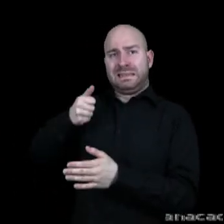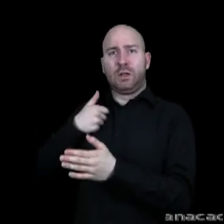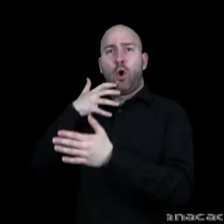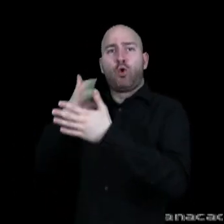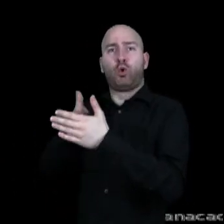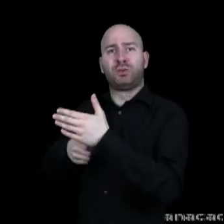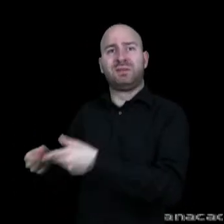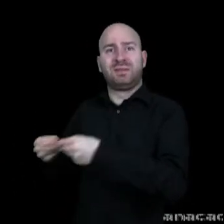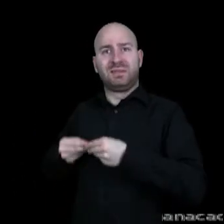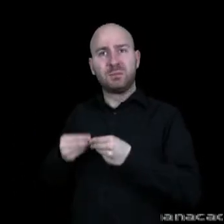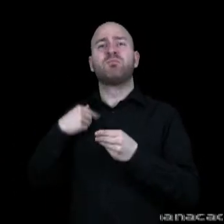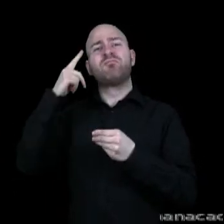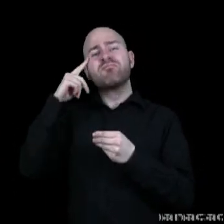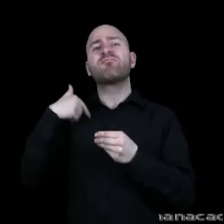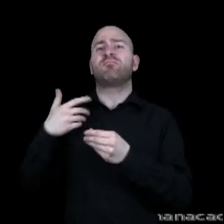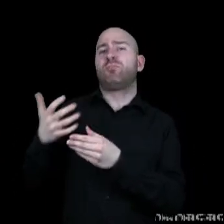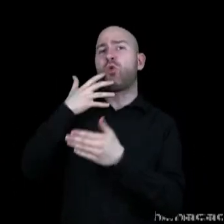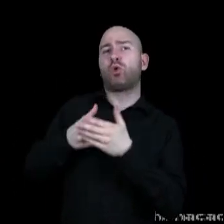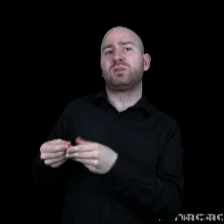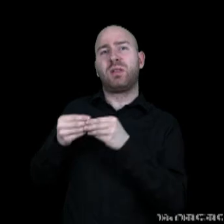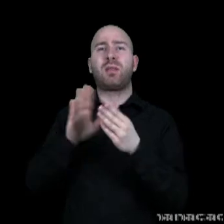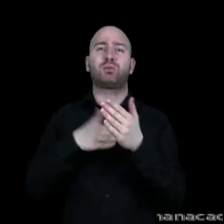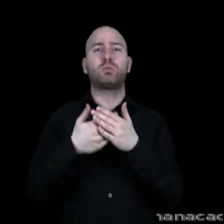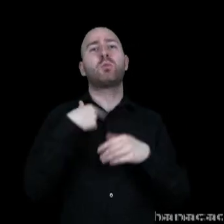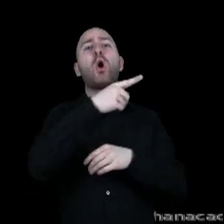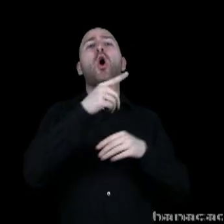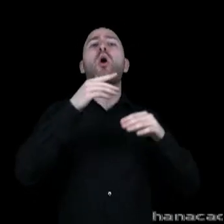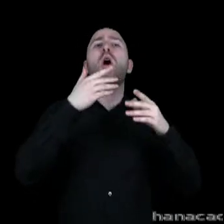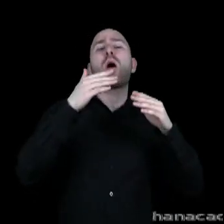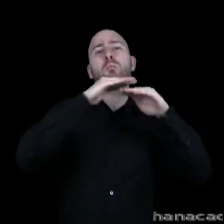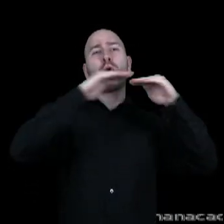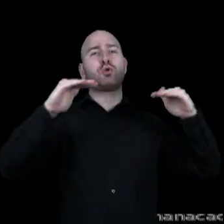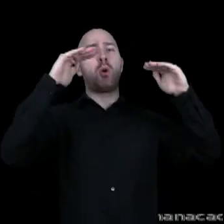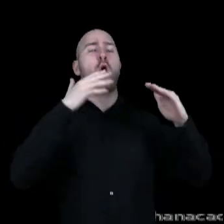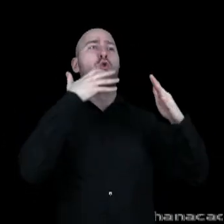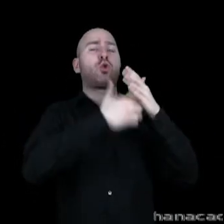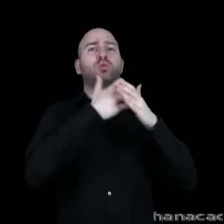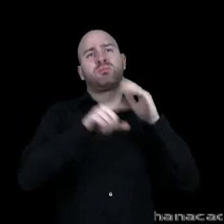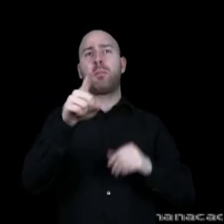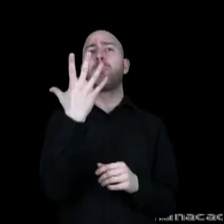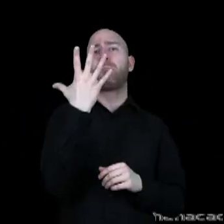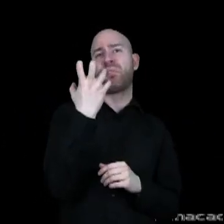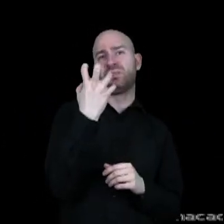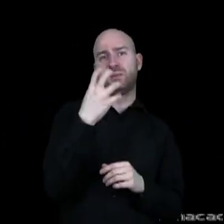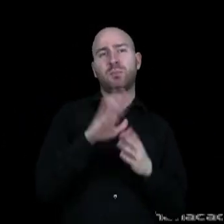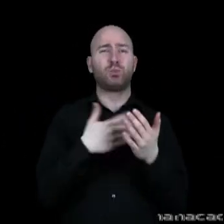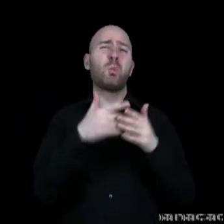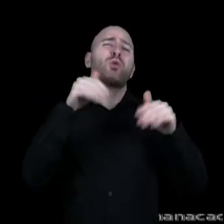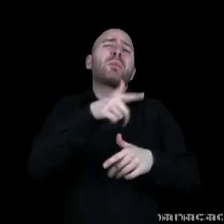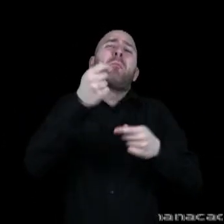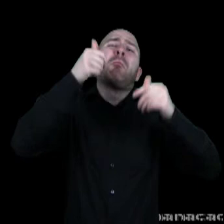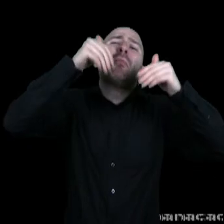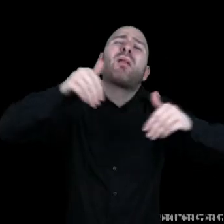konsumpcja będzie. Może ludzie będą sięgać do oszczędności, będą wykorzystywać zasoby, które już w jakiś sposób